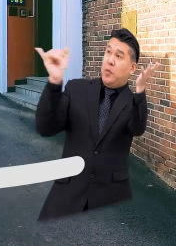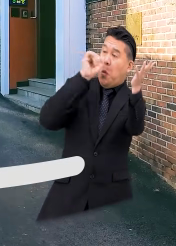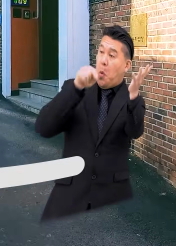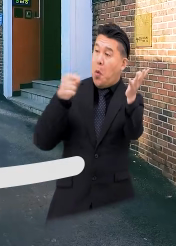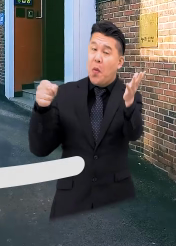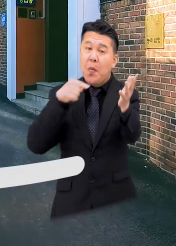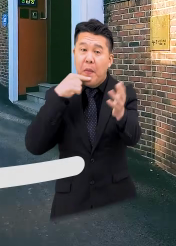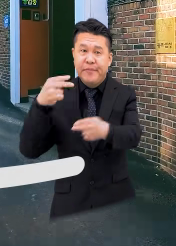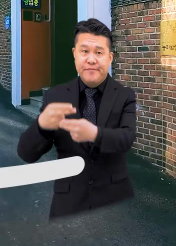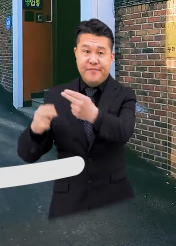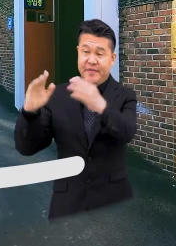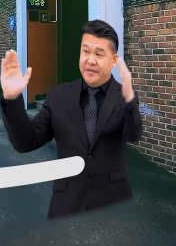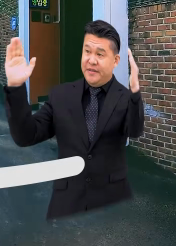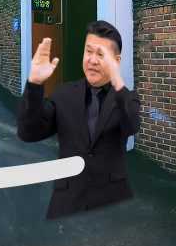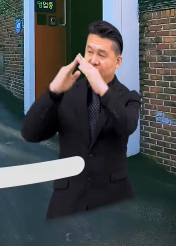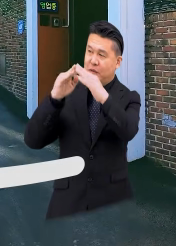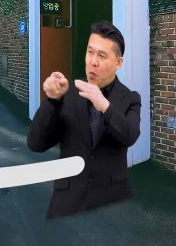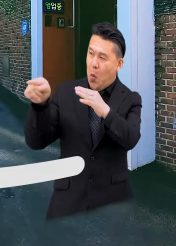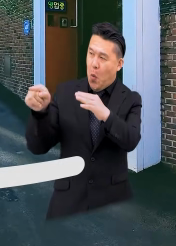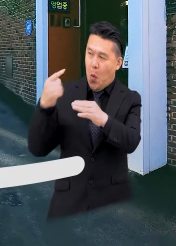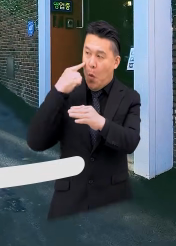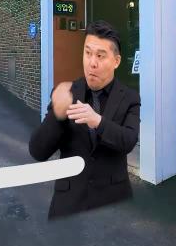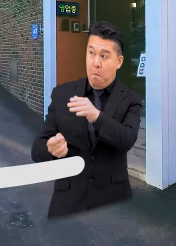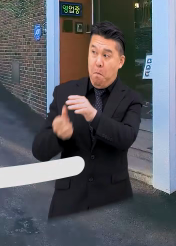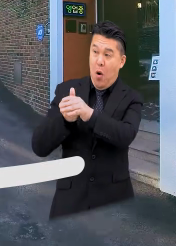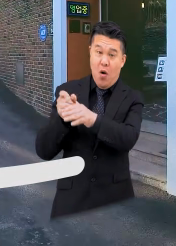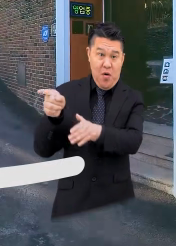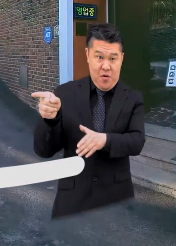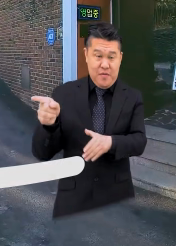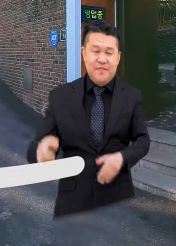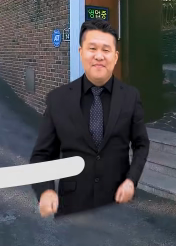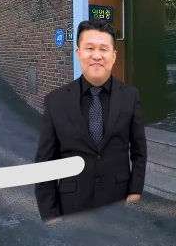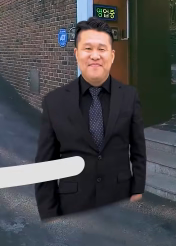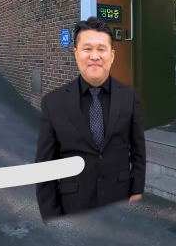은행나무와 붉은 벽돌집이 눈에 띈다.